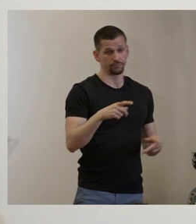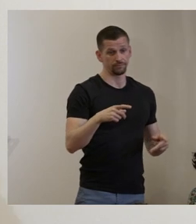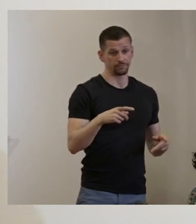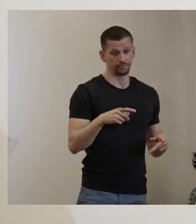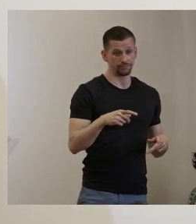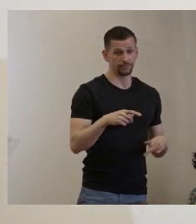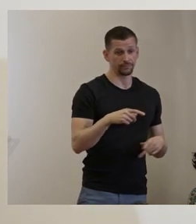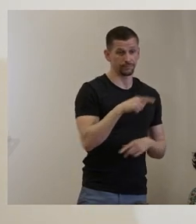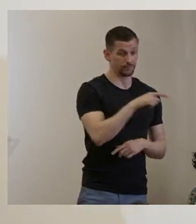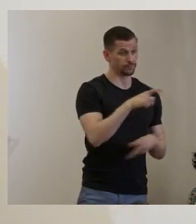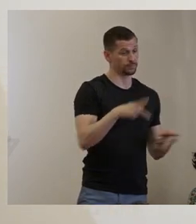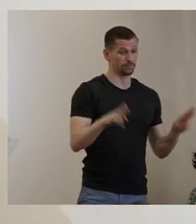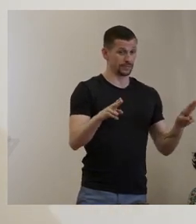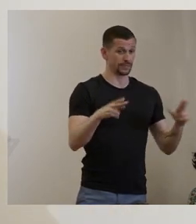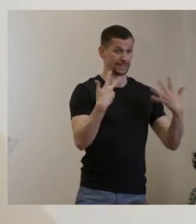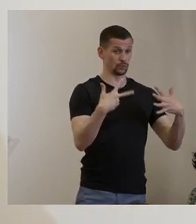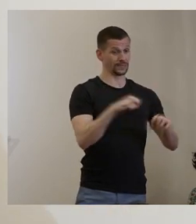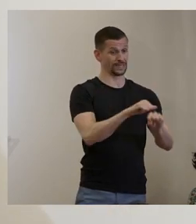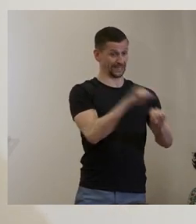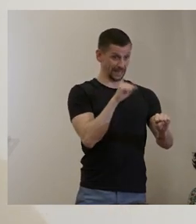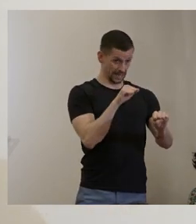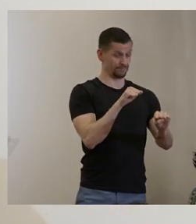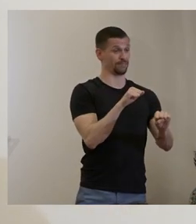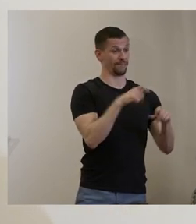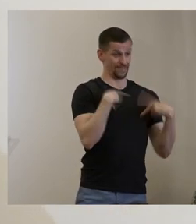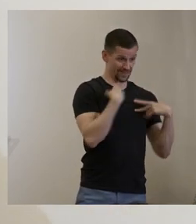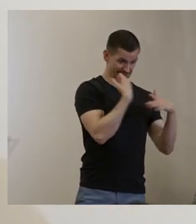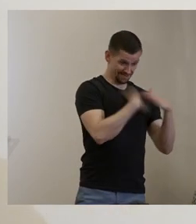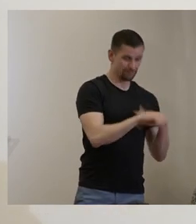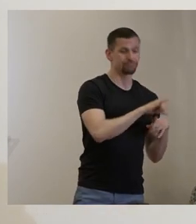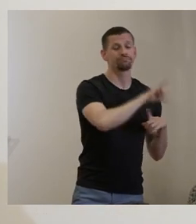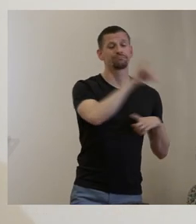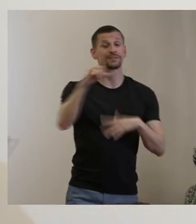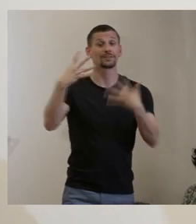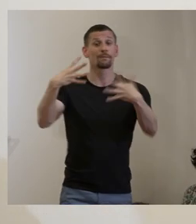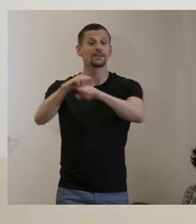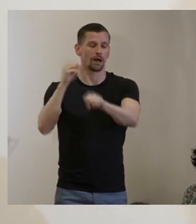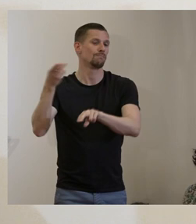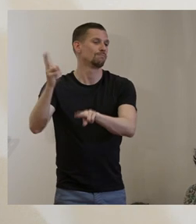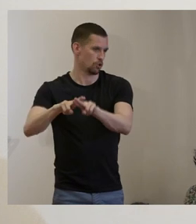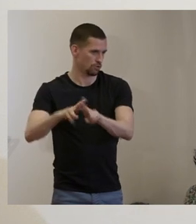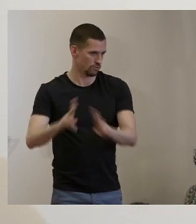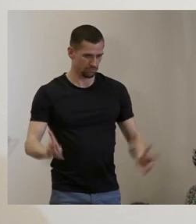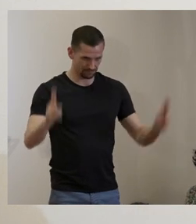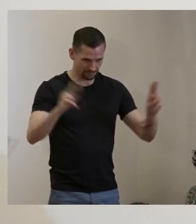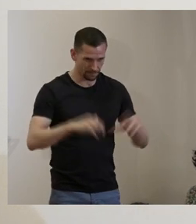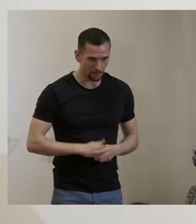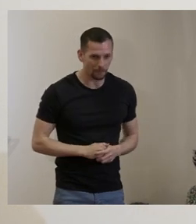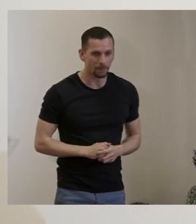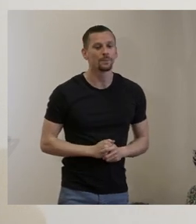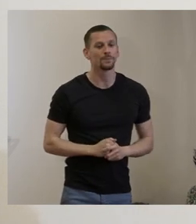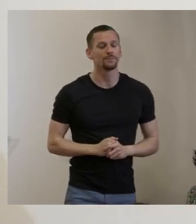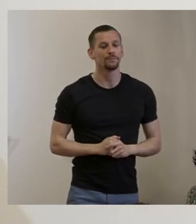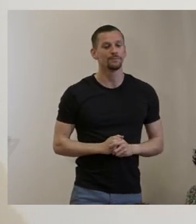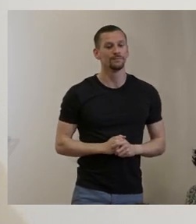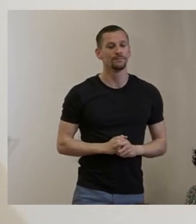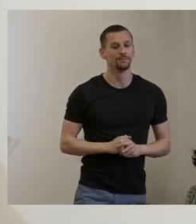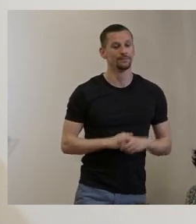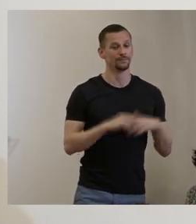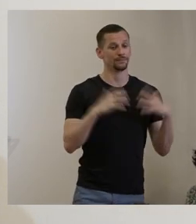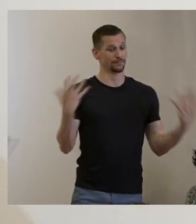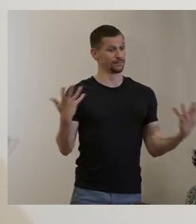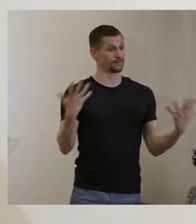siècle, justement à la date de l'abolition de l'esclavage en France. Il est né dans une famille d'artistes à Paris. Il est,